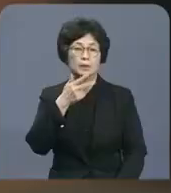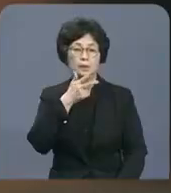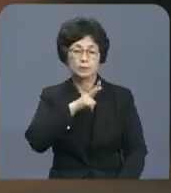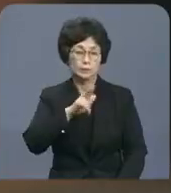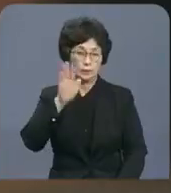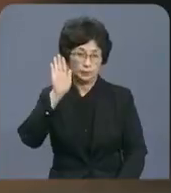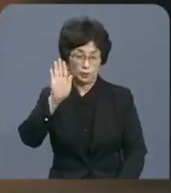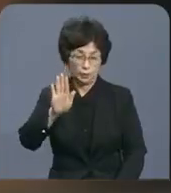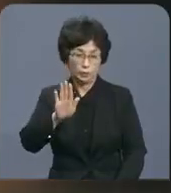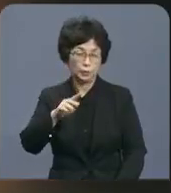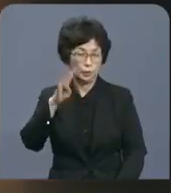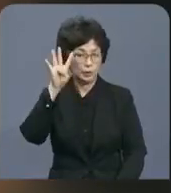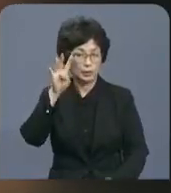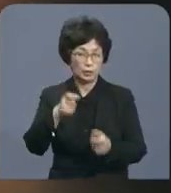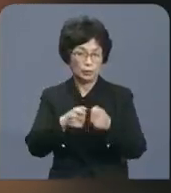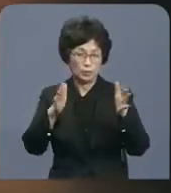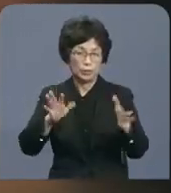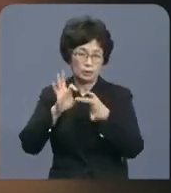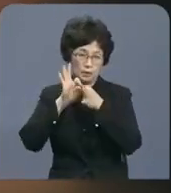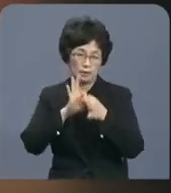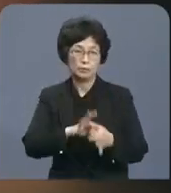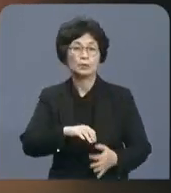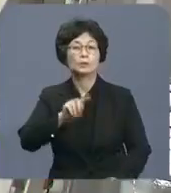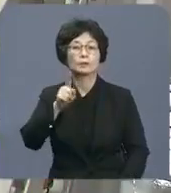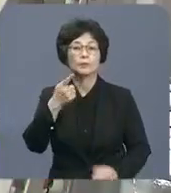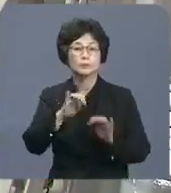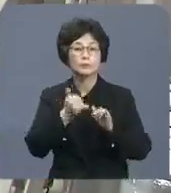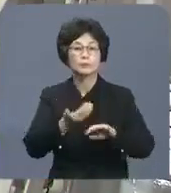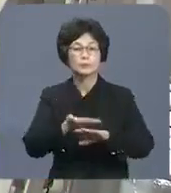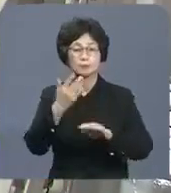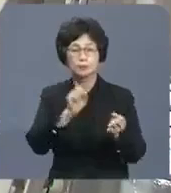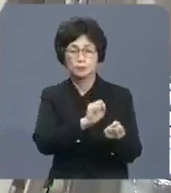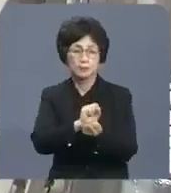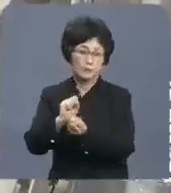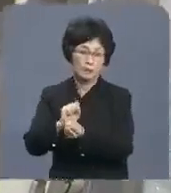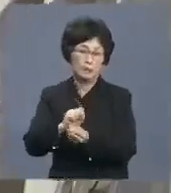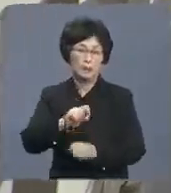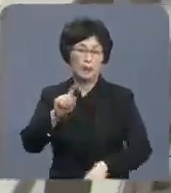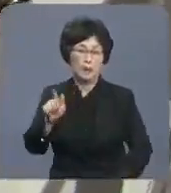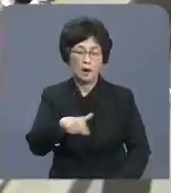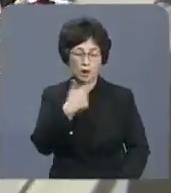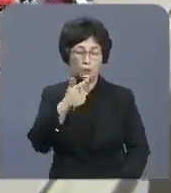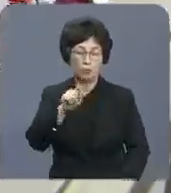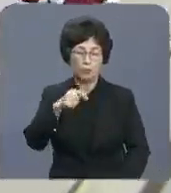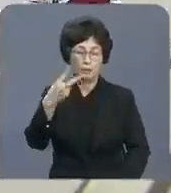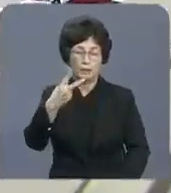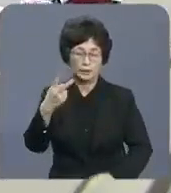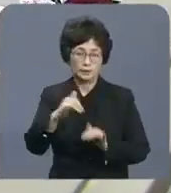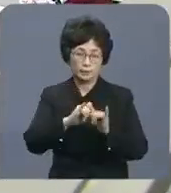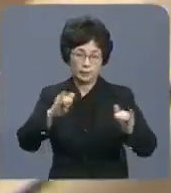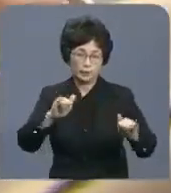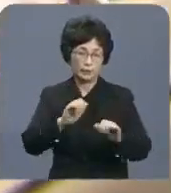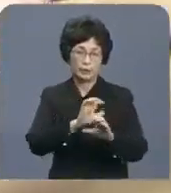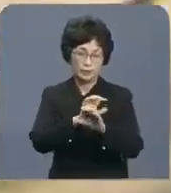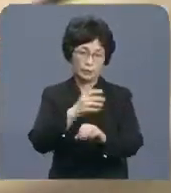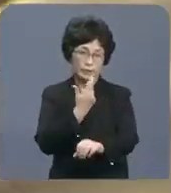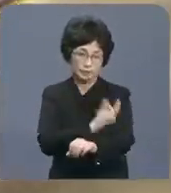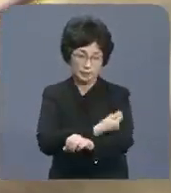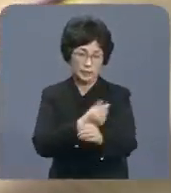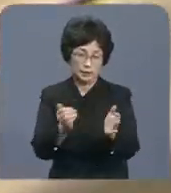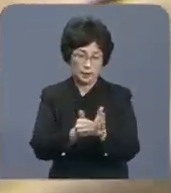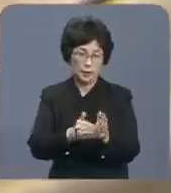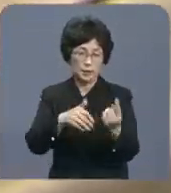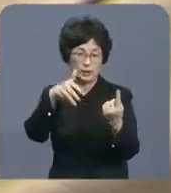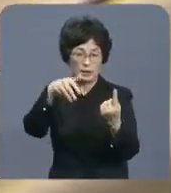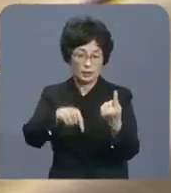나을 째 세 자리 수를 이어가고 있습니다 하루 만 2천여 명의 코로나 1구 백신을 접종 해 현재까지